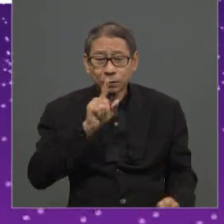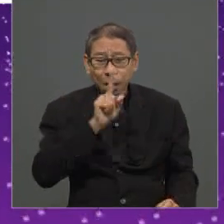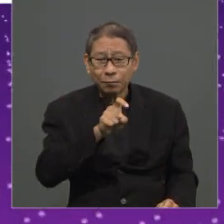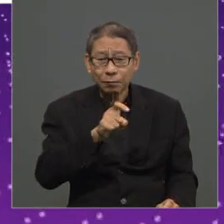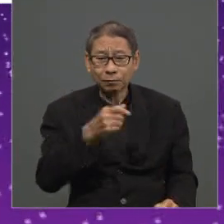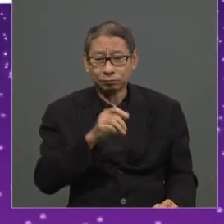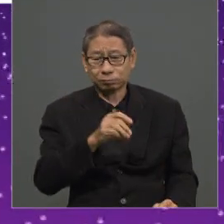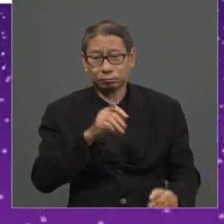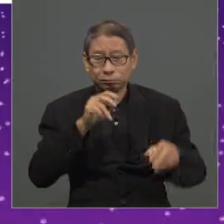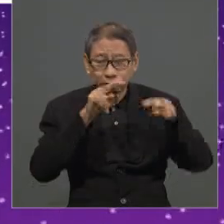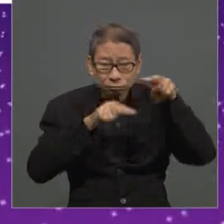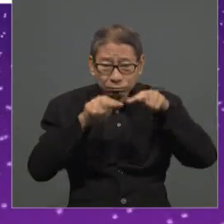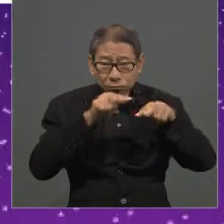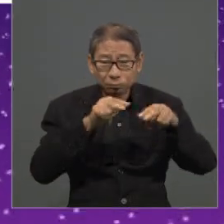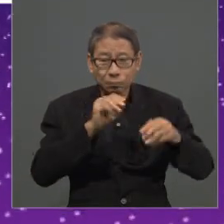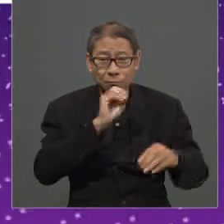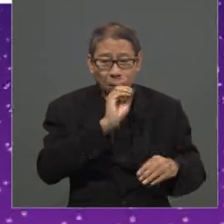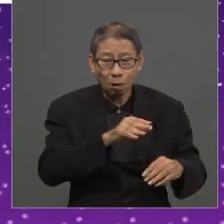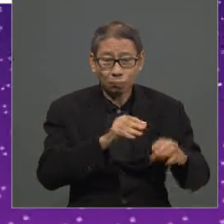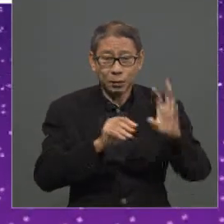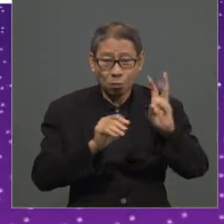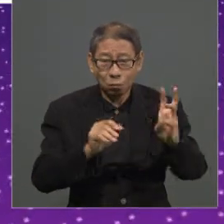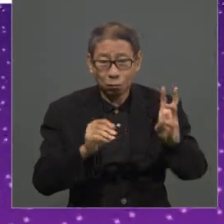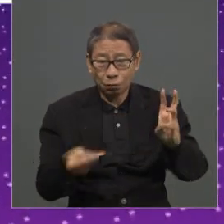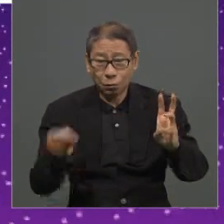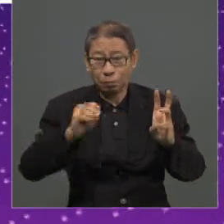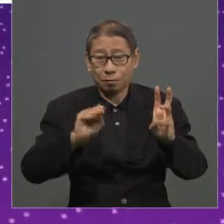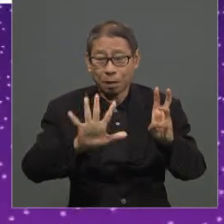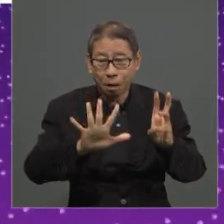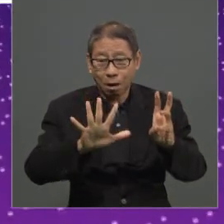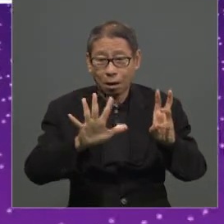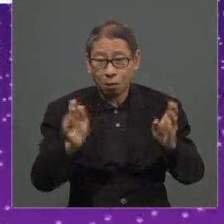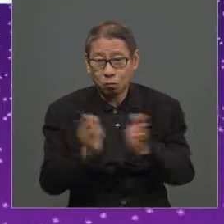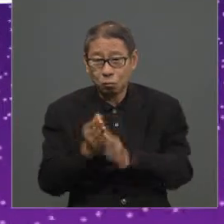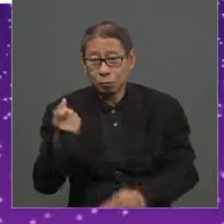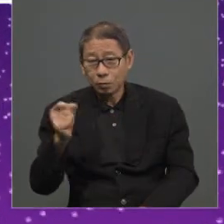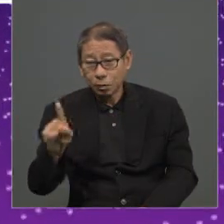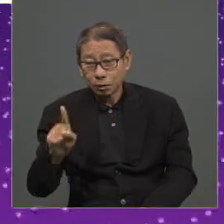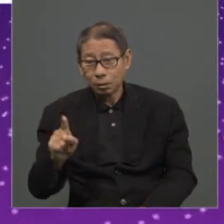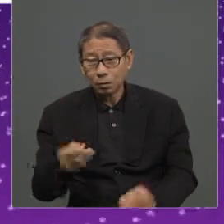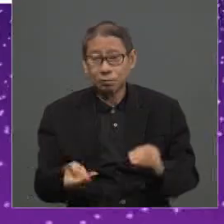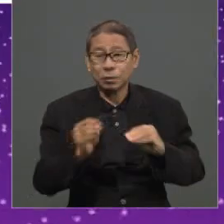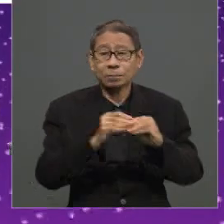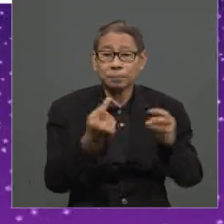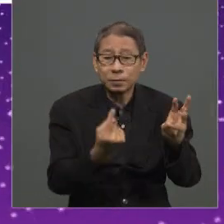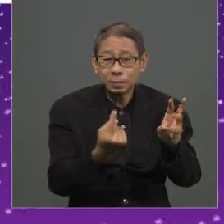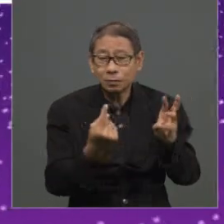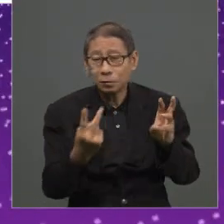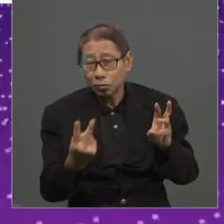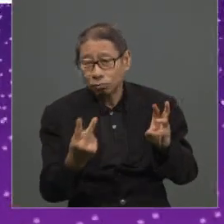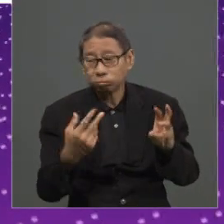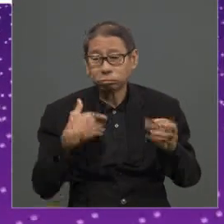ปล่ามีแจ้ง6มีเพิ่มมา5เป็นไปได้เหรอที่จะไม่เห็นคือถ้ามันเพิ่มมา1หรือ2ถังว่าไปอย่างแต่นี้เพิ่มเกือบเท่